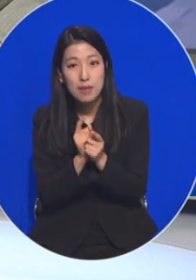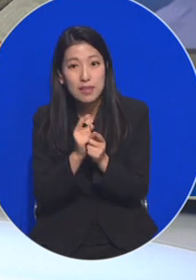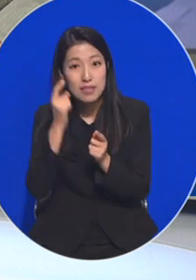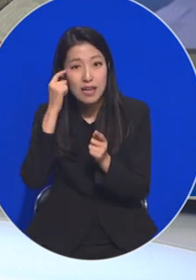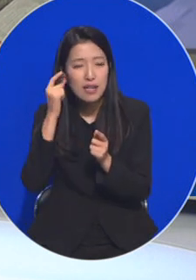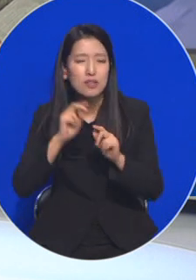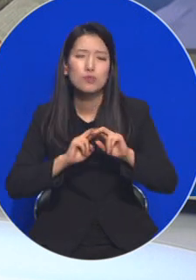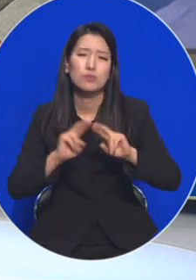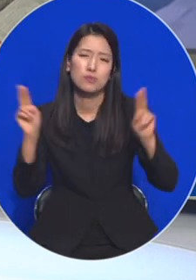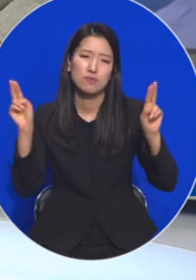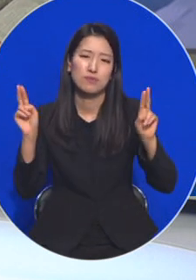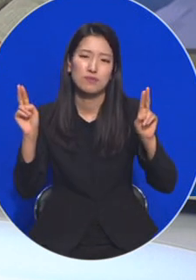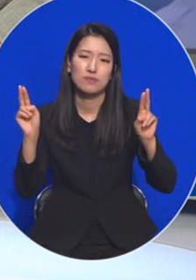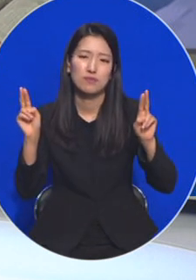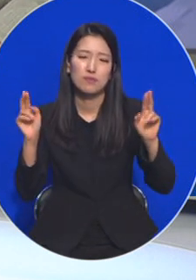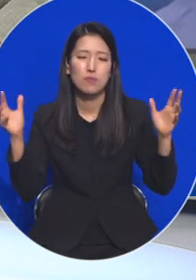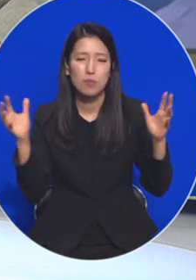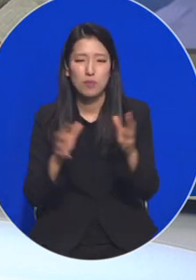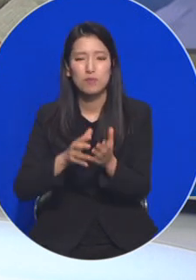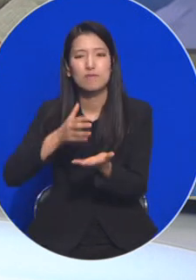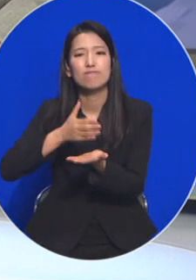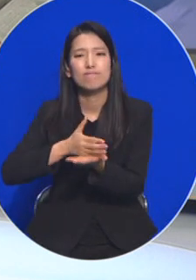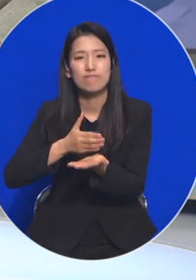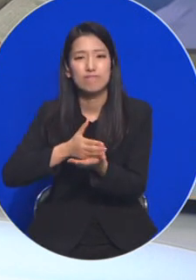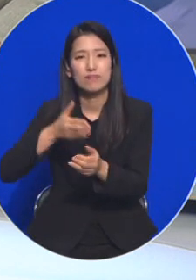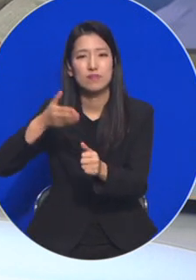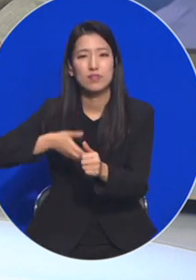강조했습니다 이수복 기자입니다